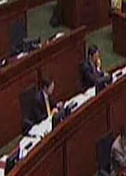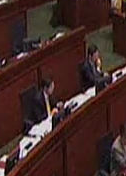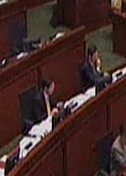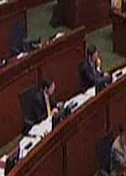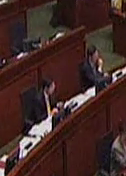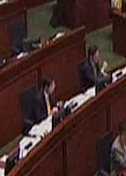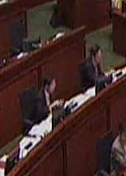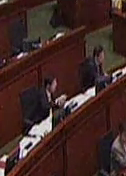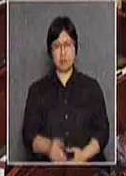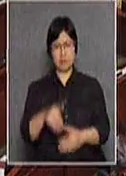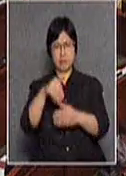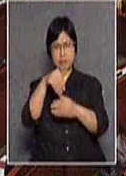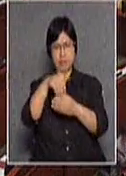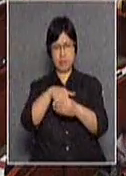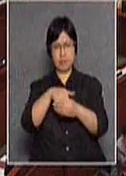開始表決。